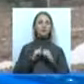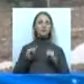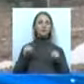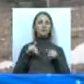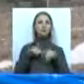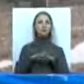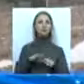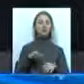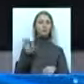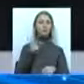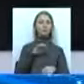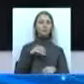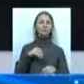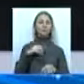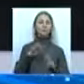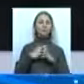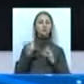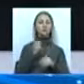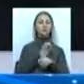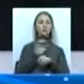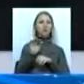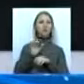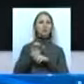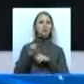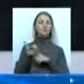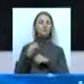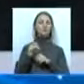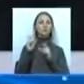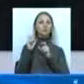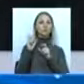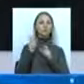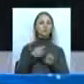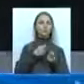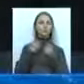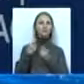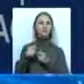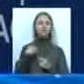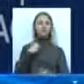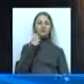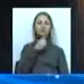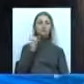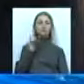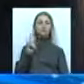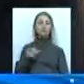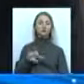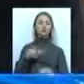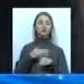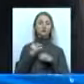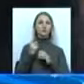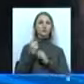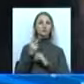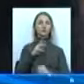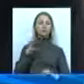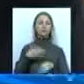қолдау алғысы келеді дейді мамандар. Биылғы жылы жақсы ауданына 113 миллион ақша бөлінді. Жұмыспен қамту жол картасы